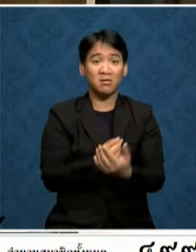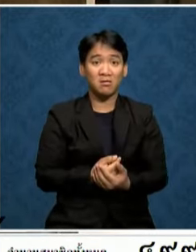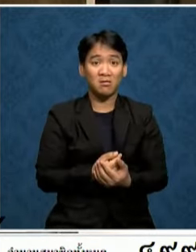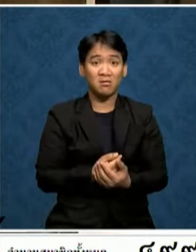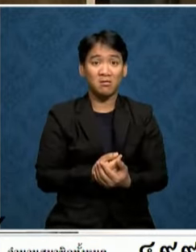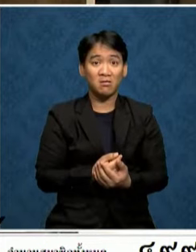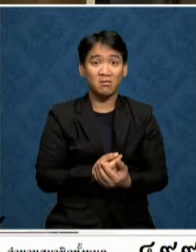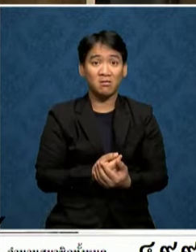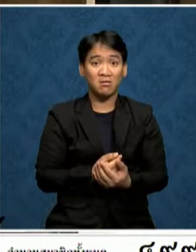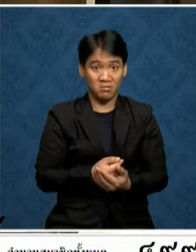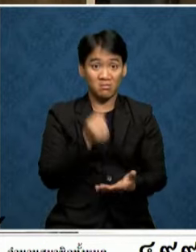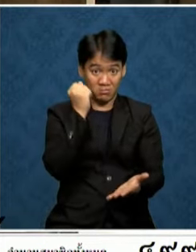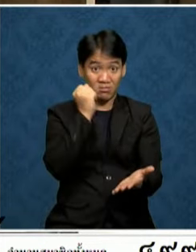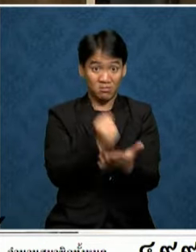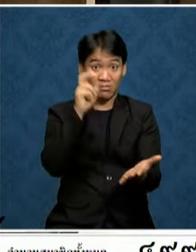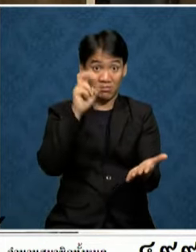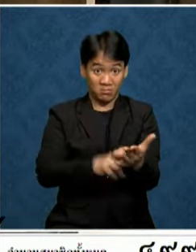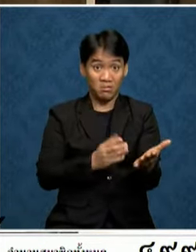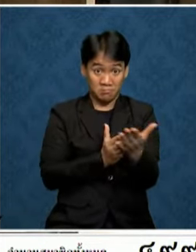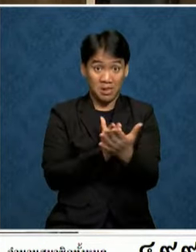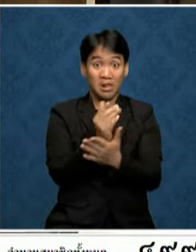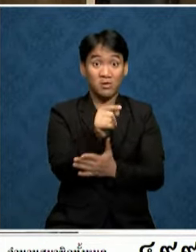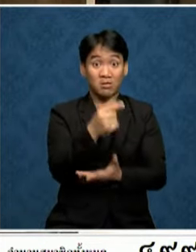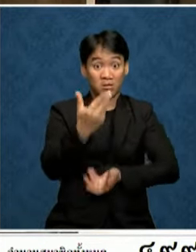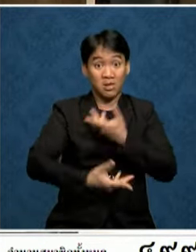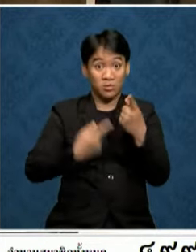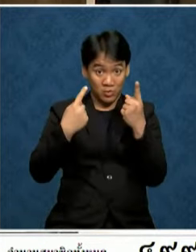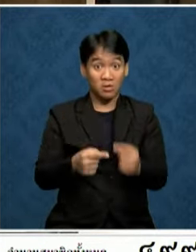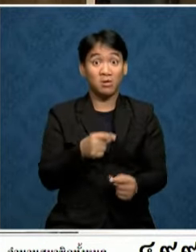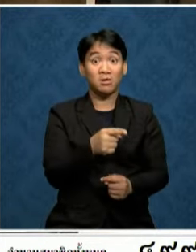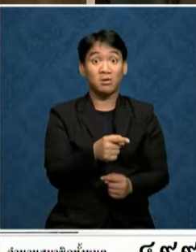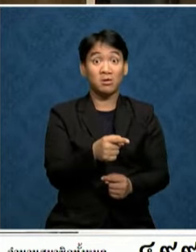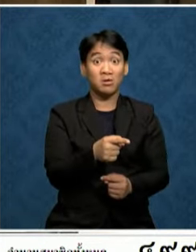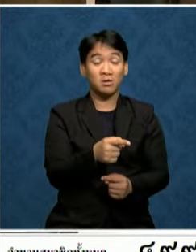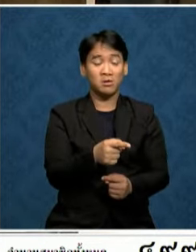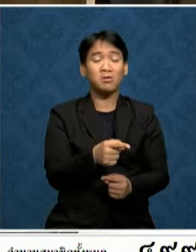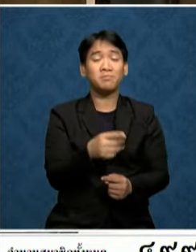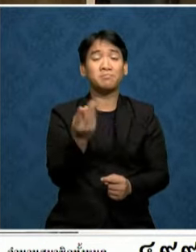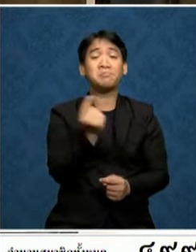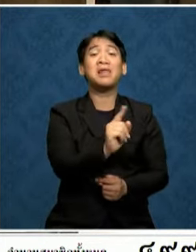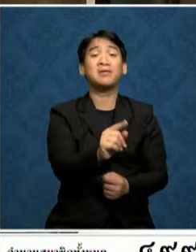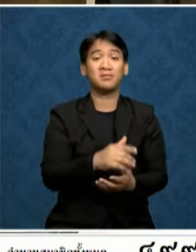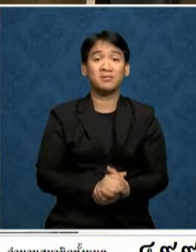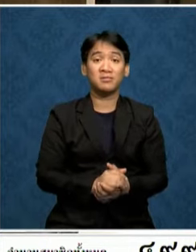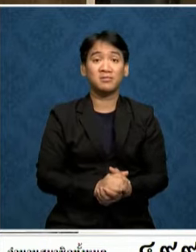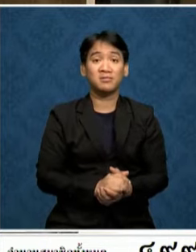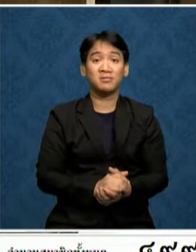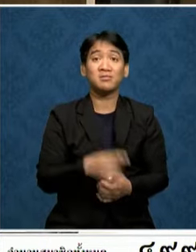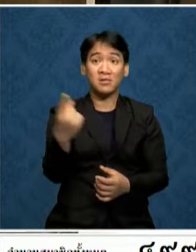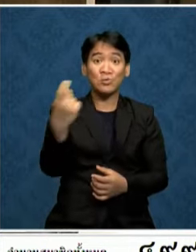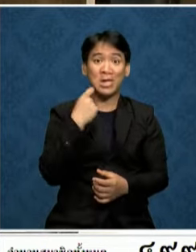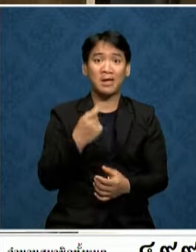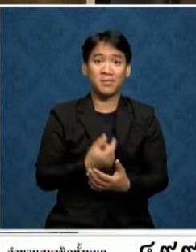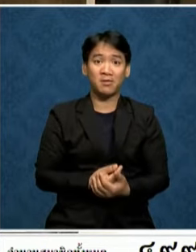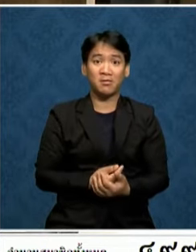อ่ะว่าเรื่องเนี้ยมีชื่อเสียงโด่งดังขนาดไหนเว่นเมื่อไหร่เราจะเลิก